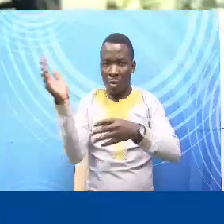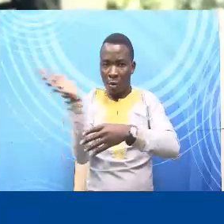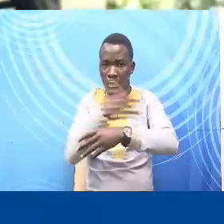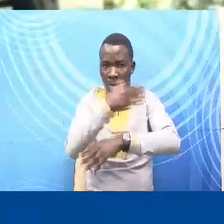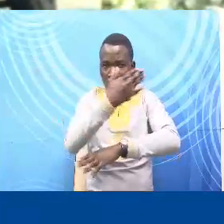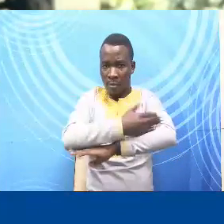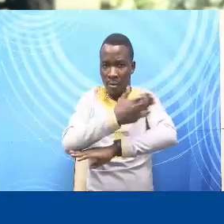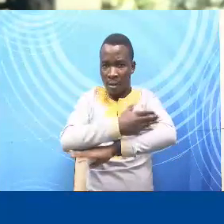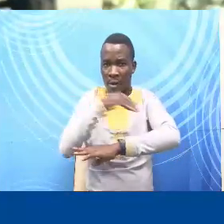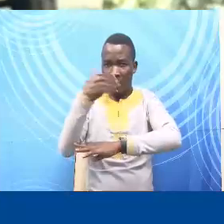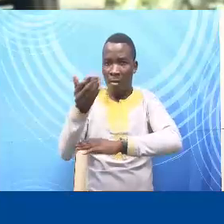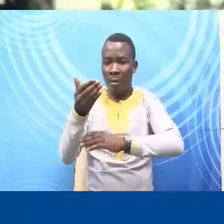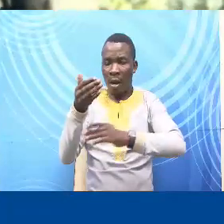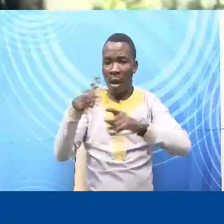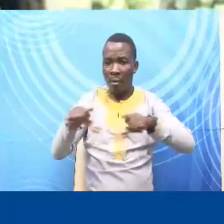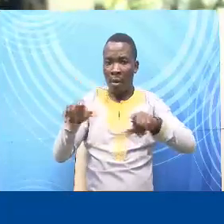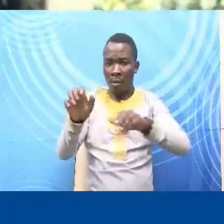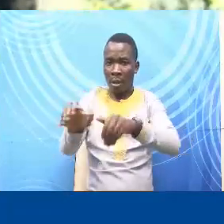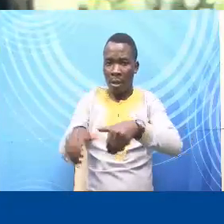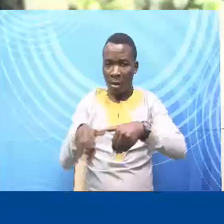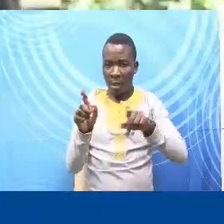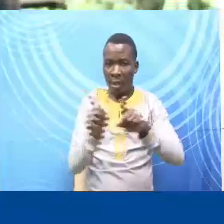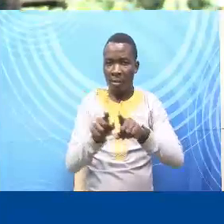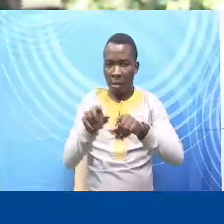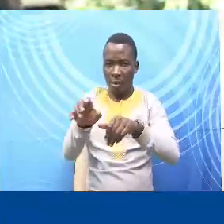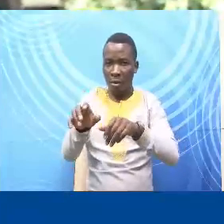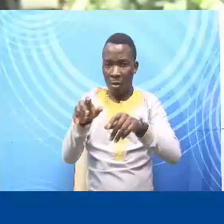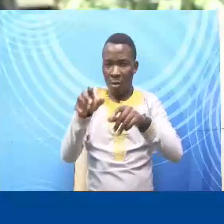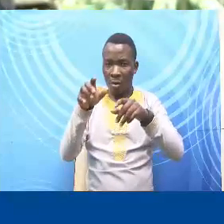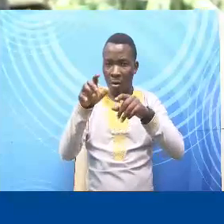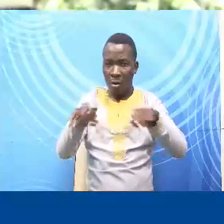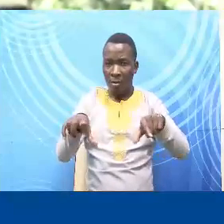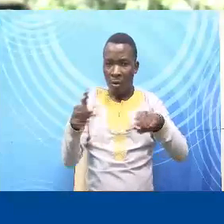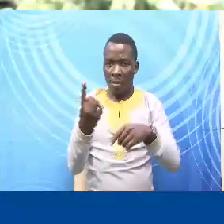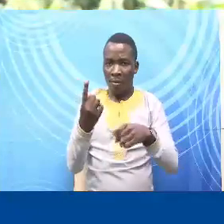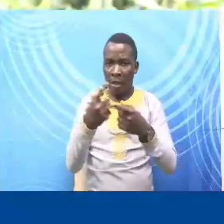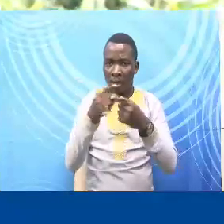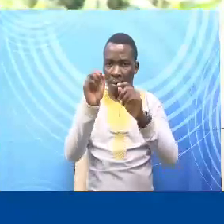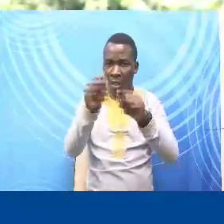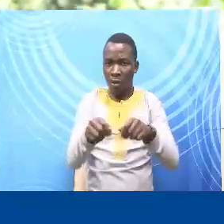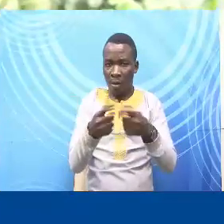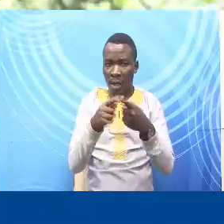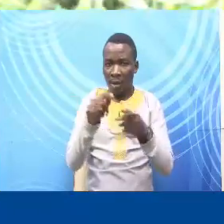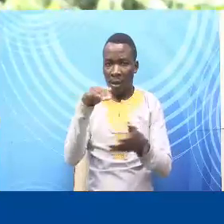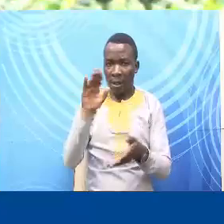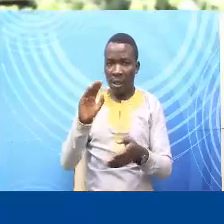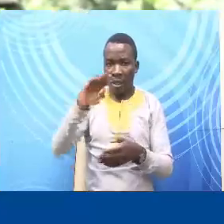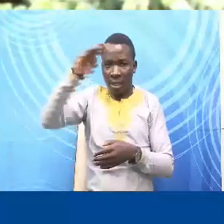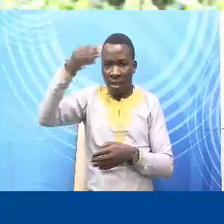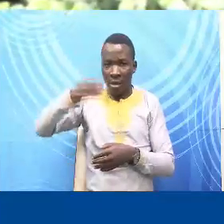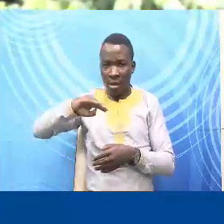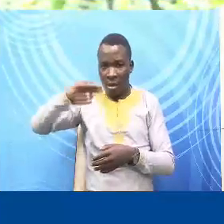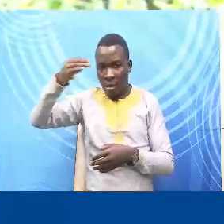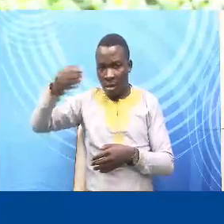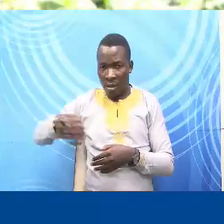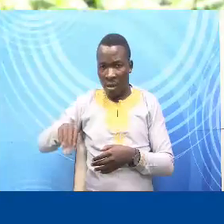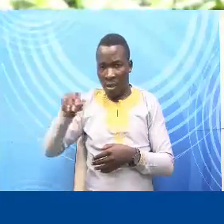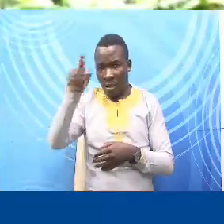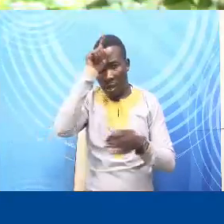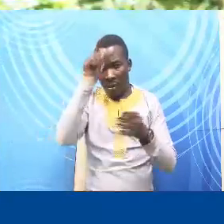umurima akawuhinga nk'umurima umwe. Ibyo nabyo birashoboka. Ariko henshi ku misozi aho tubona nuko abaturage bagenda bashyira